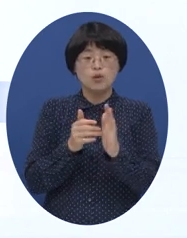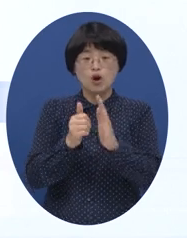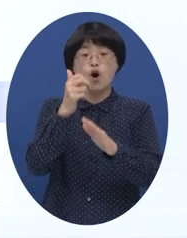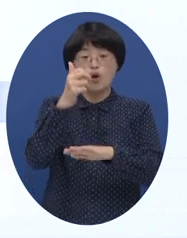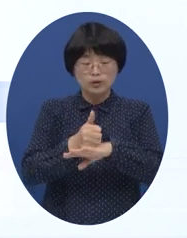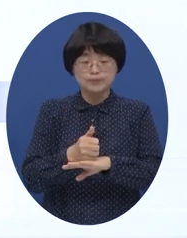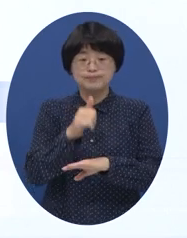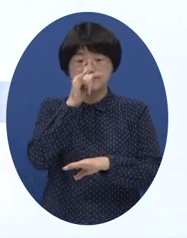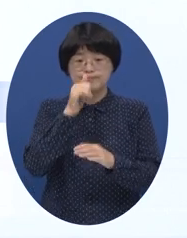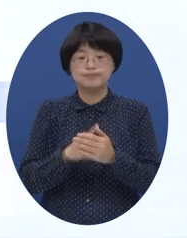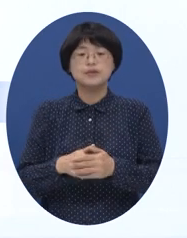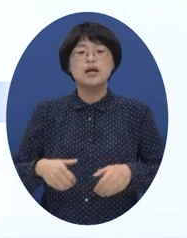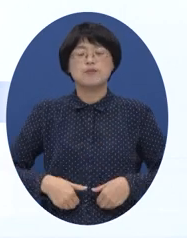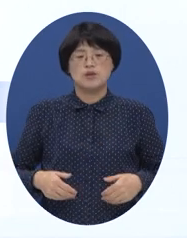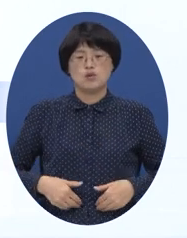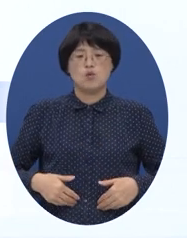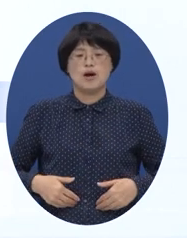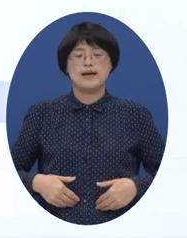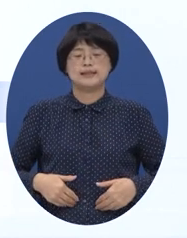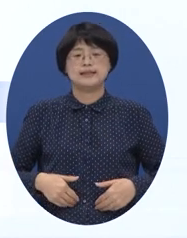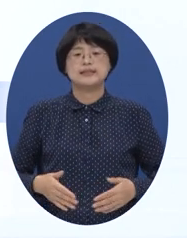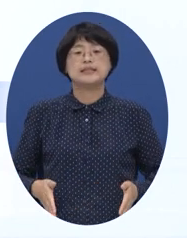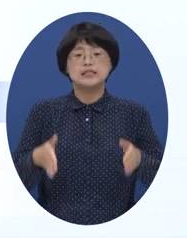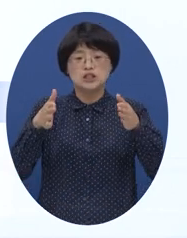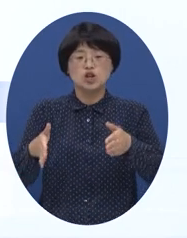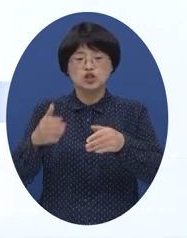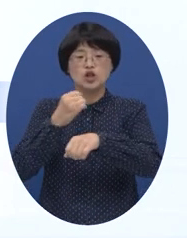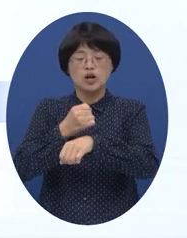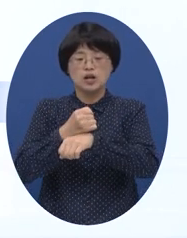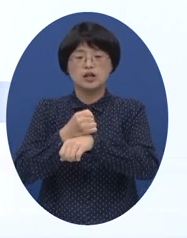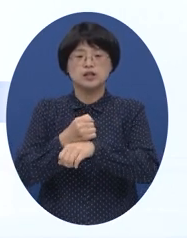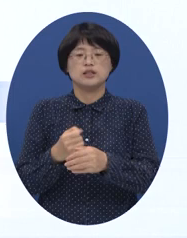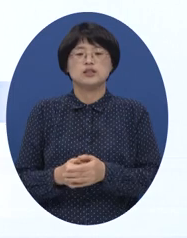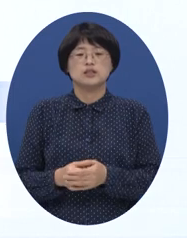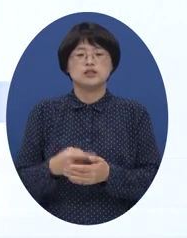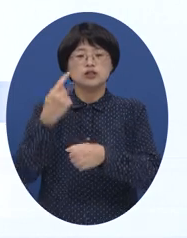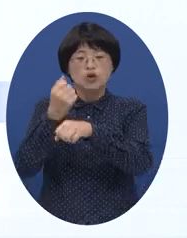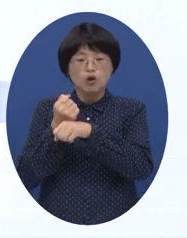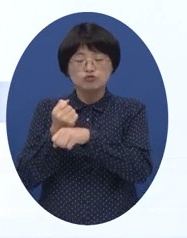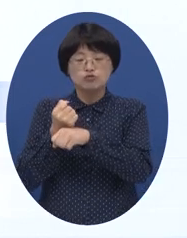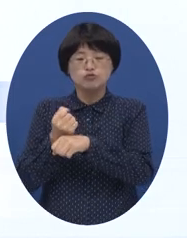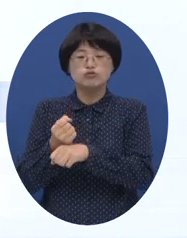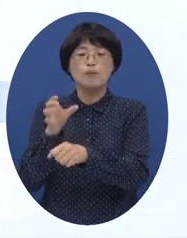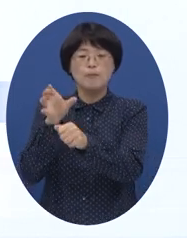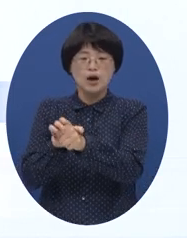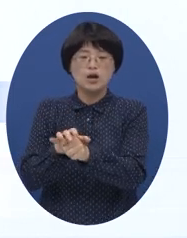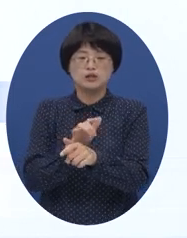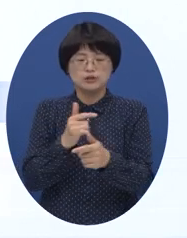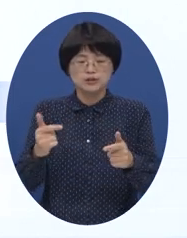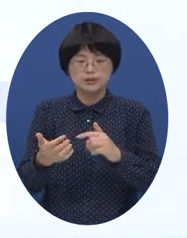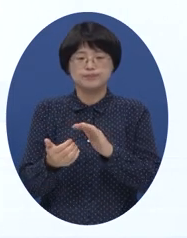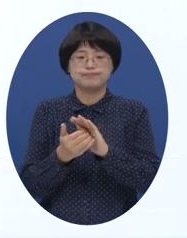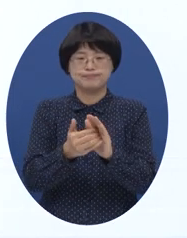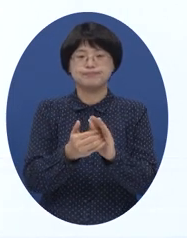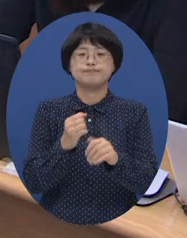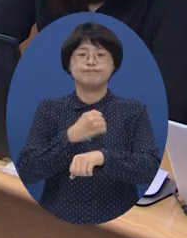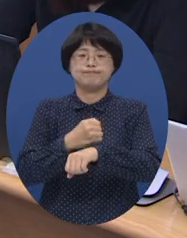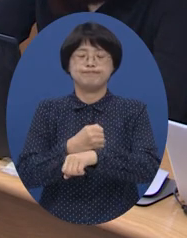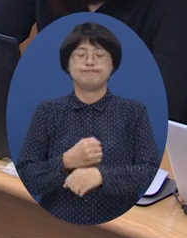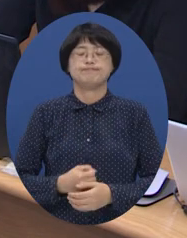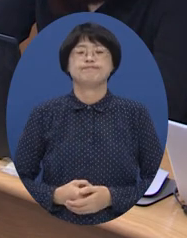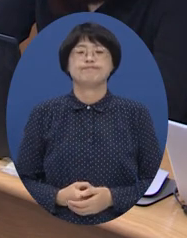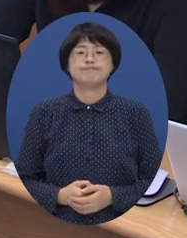지하수 정화시설 설치 등 시설별 대책에 대해서 우선 컨설팅을 실시하고 추가적인 다양한 대책을 검토할